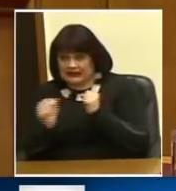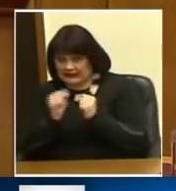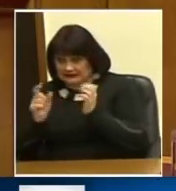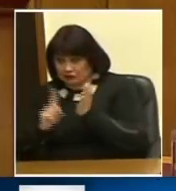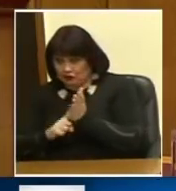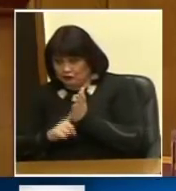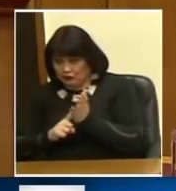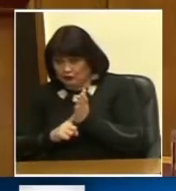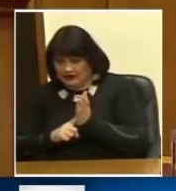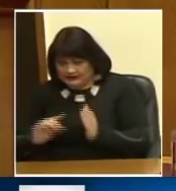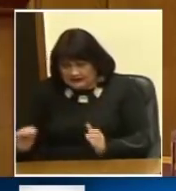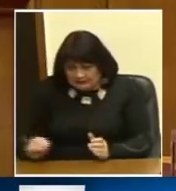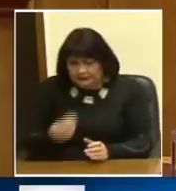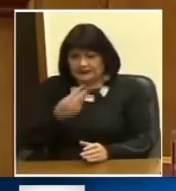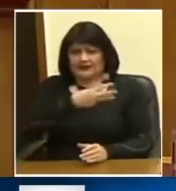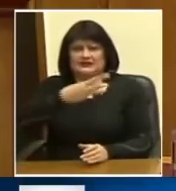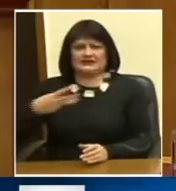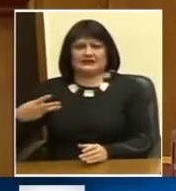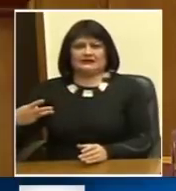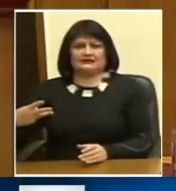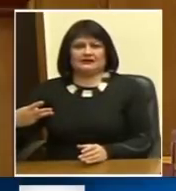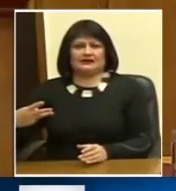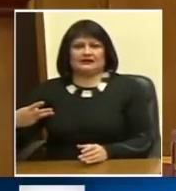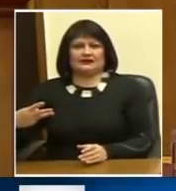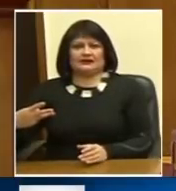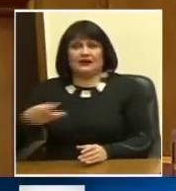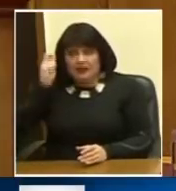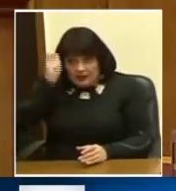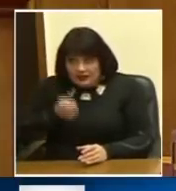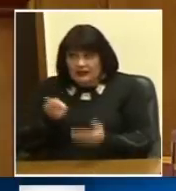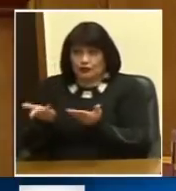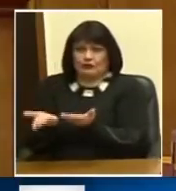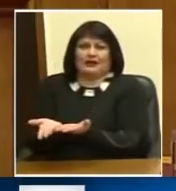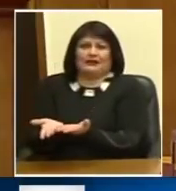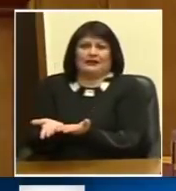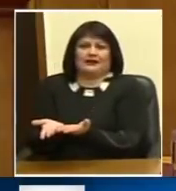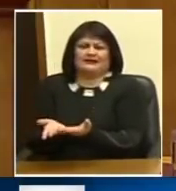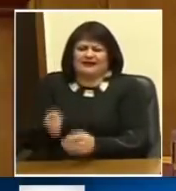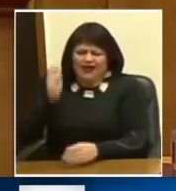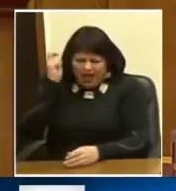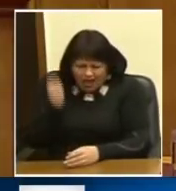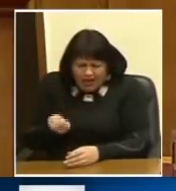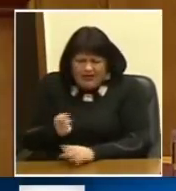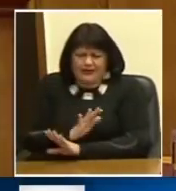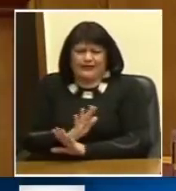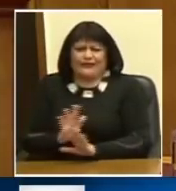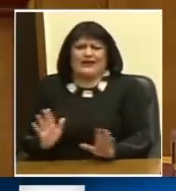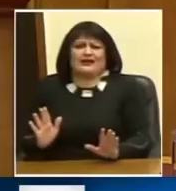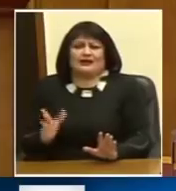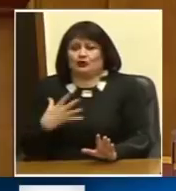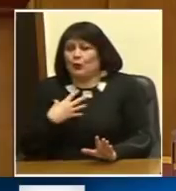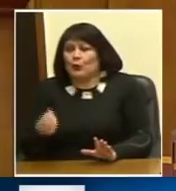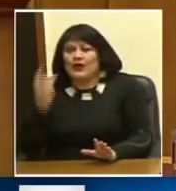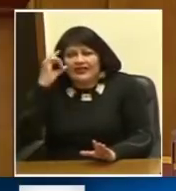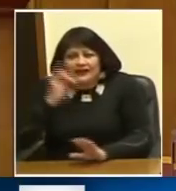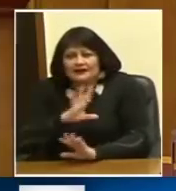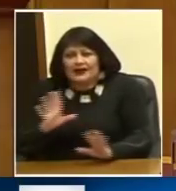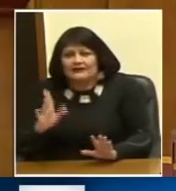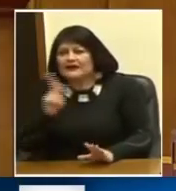αναδείχθηκε ο ΣΥΡΙΖΑ. Αυτό δεν μπορείτε να το παραδεχτείτε, είναι αδύνατο. Είναι αδύνατο να κατανοήσετε πώς η